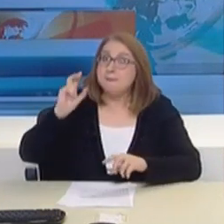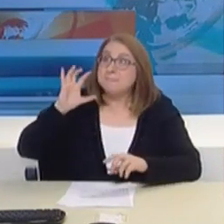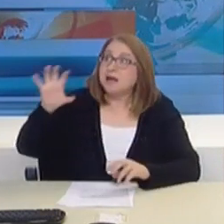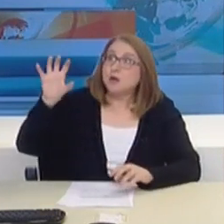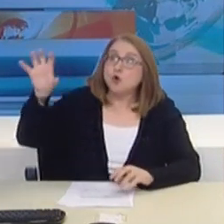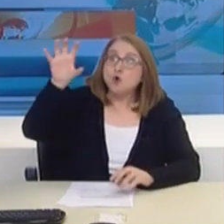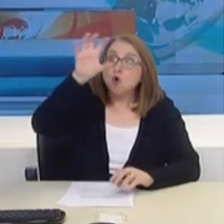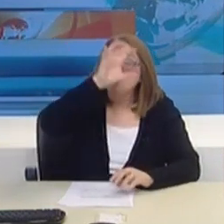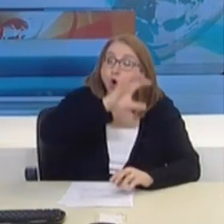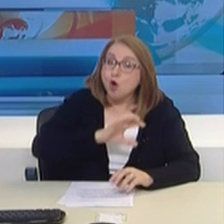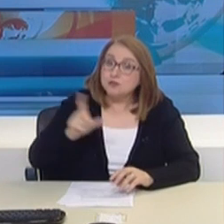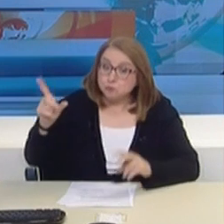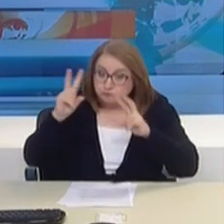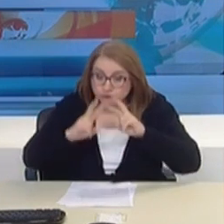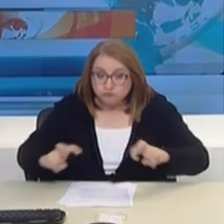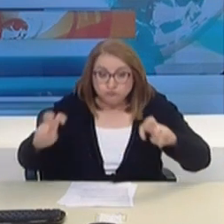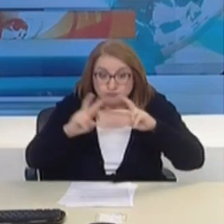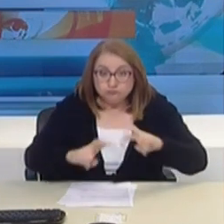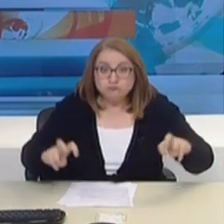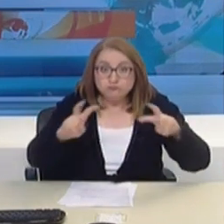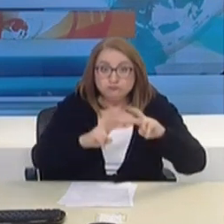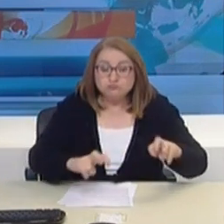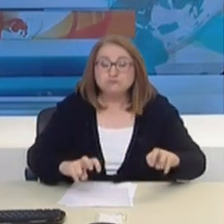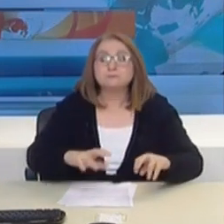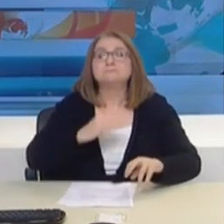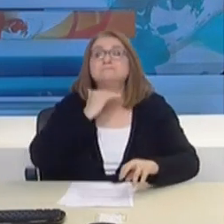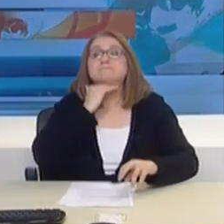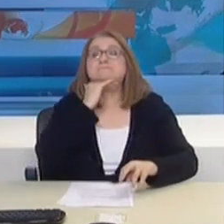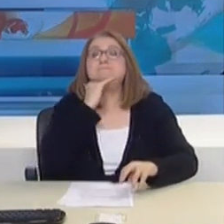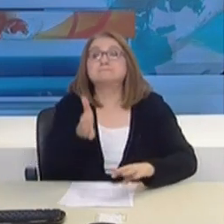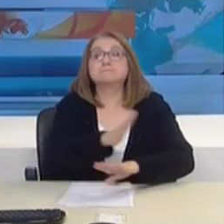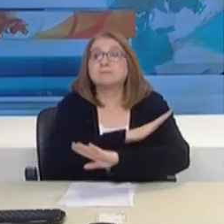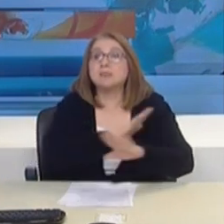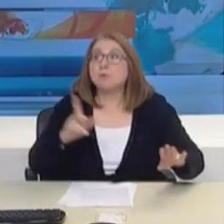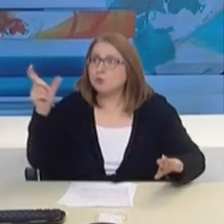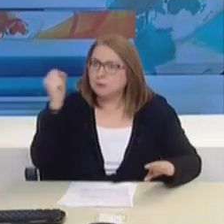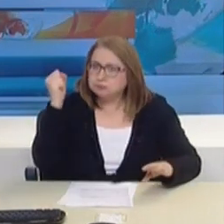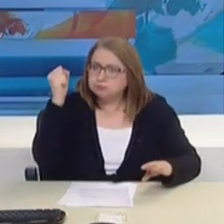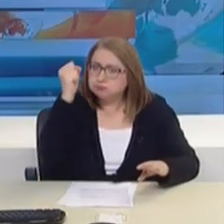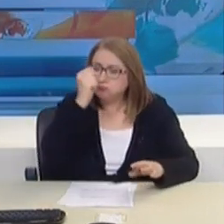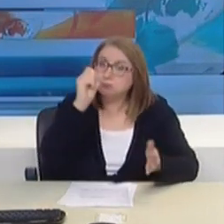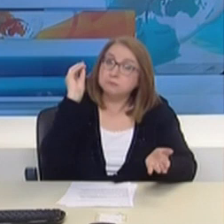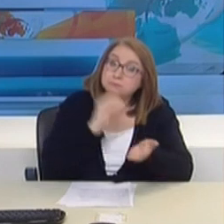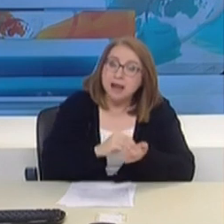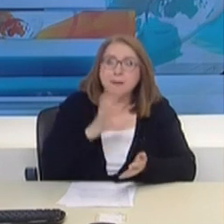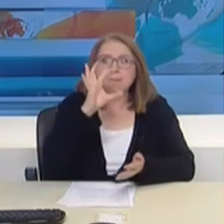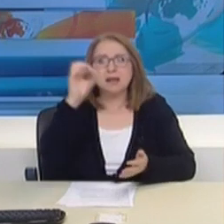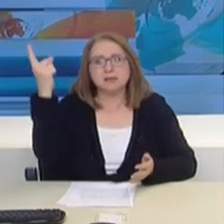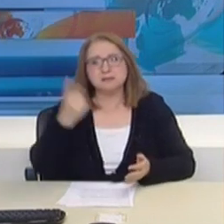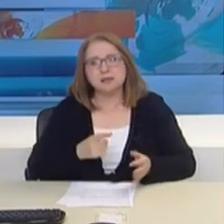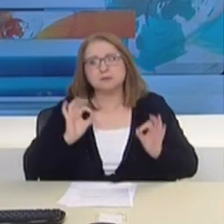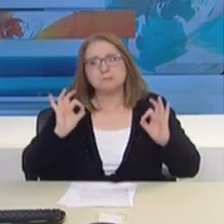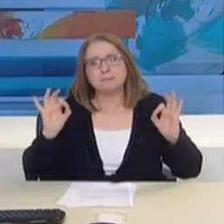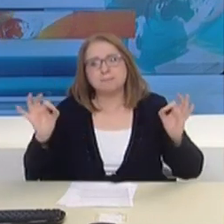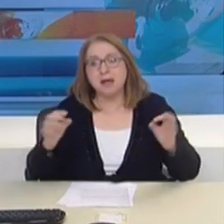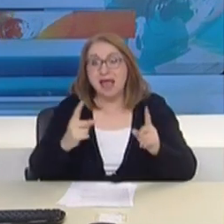ελέγχου, είναι αδύνατο να έχει μολυνθεί το 50% του πληθυσμού. Αυτή τη στιγμή οι υπολογισμοί σε παγκόσμιο επίπεδο δείχνουν